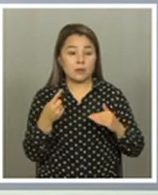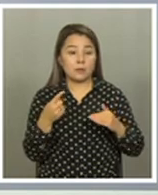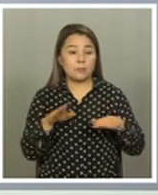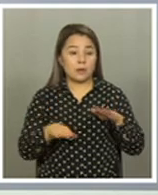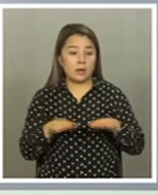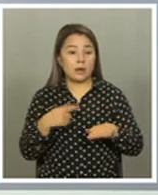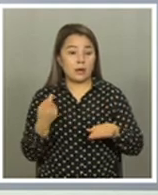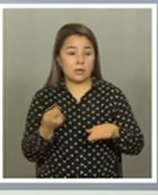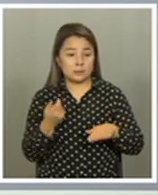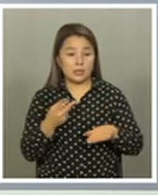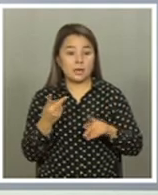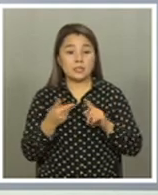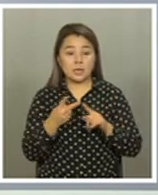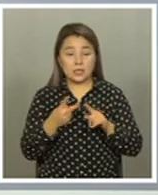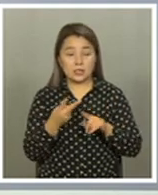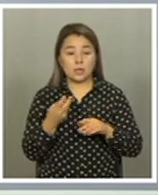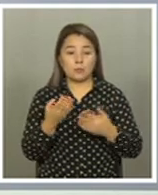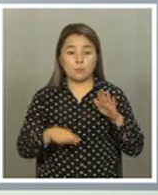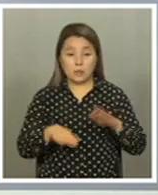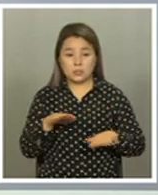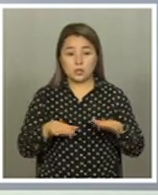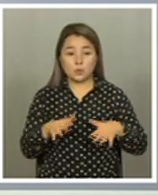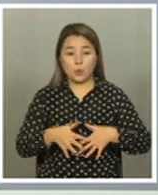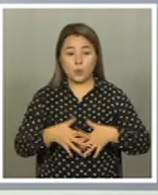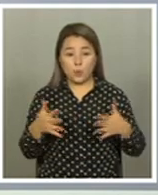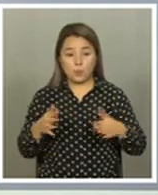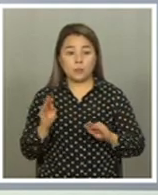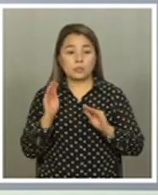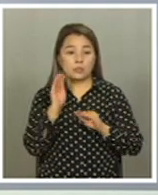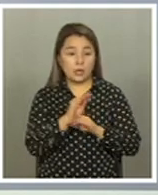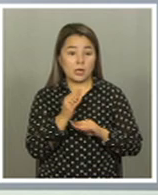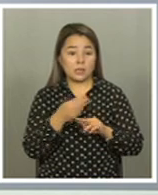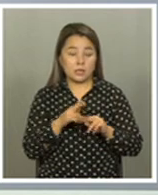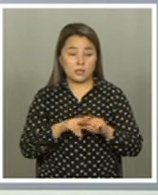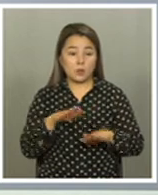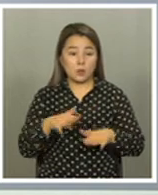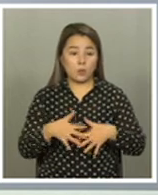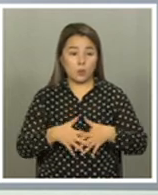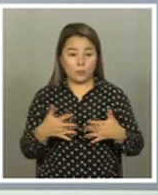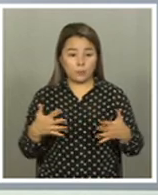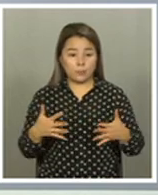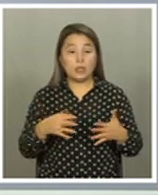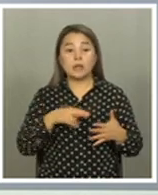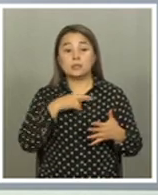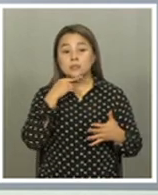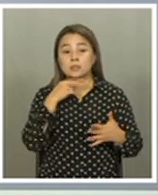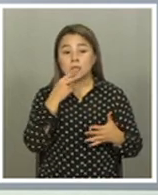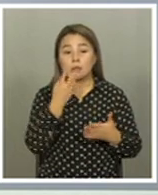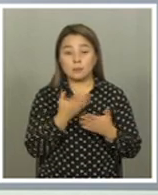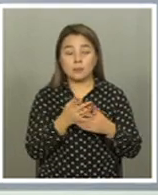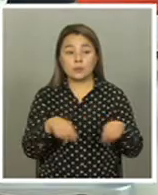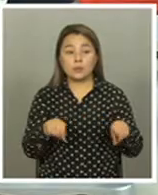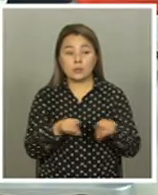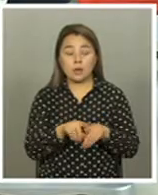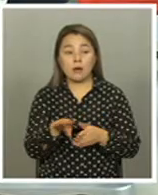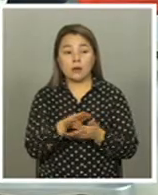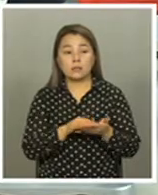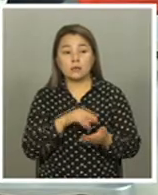аз, ал екінші арбашада жүк көп болғандықтан массасы көп. Дәл жоғарыдағыдай қайталап